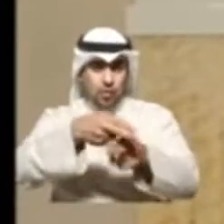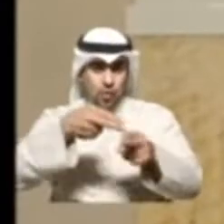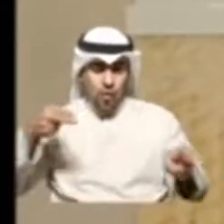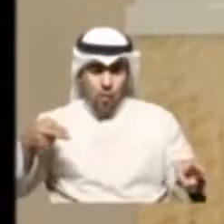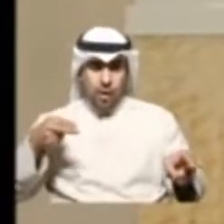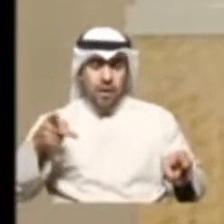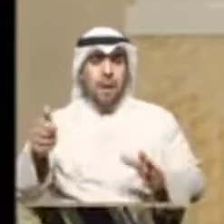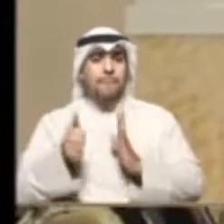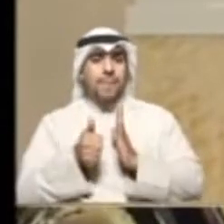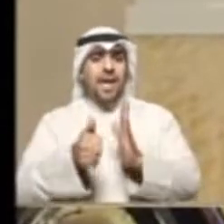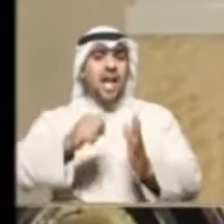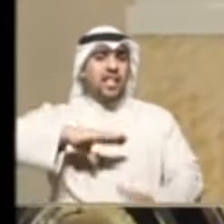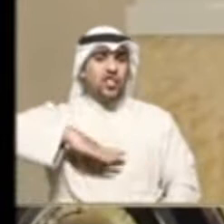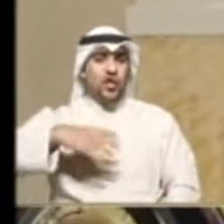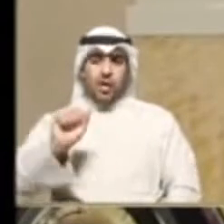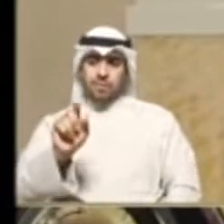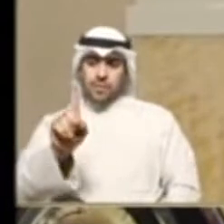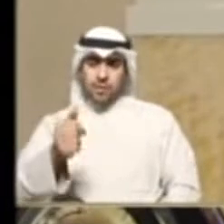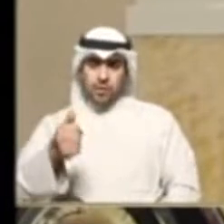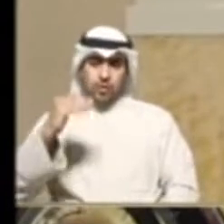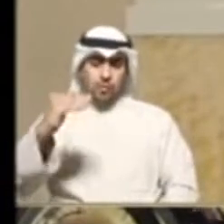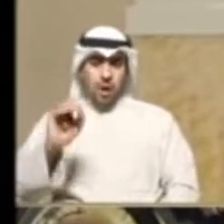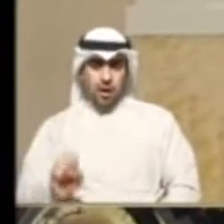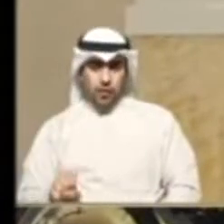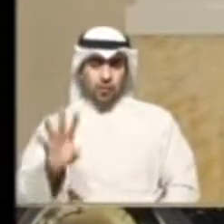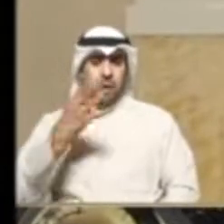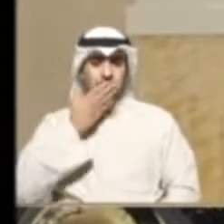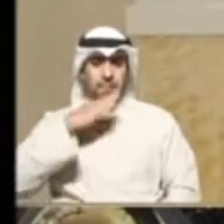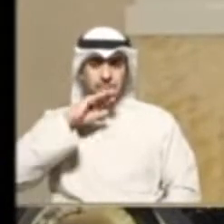صاحب السمو بأبنائه أبناء شهدائنا الأبرار،